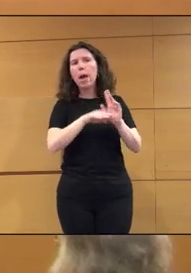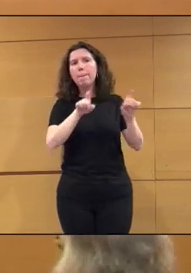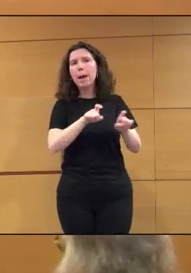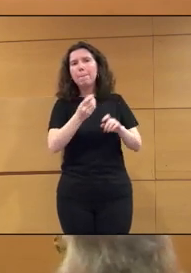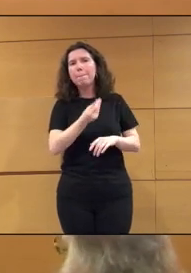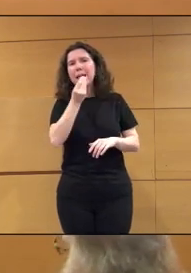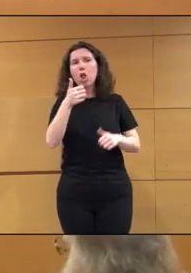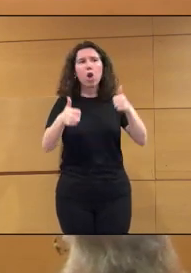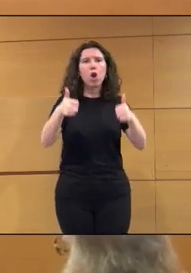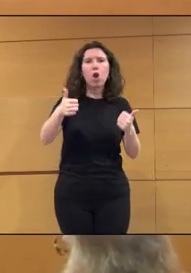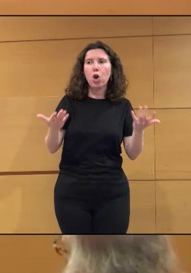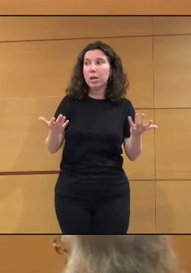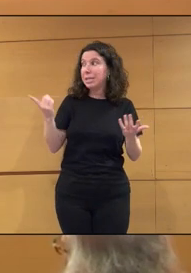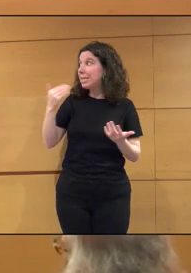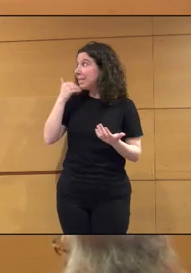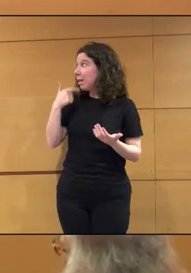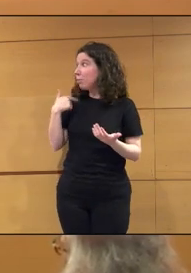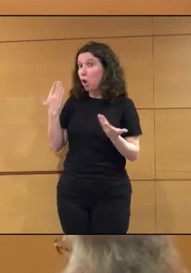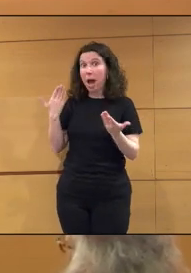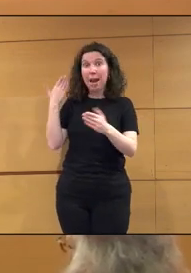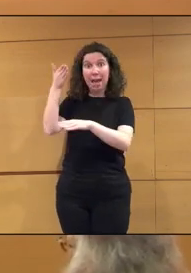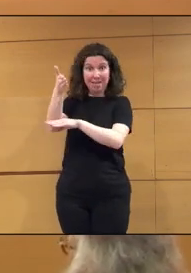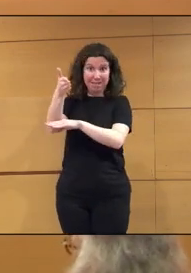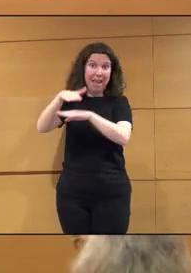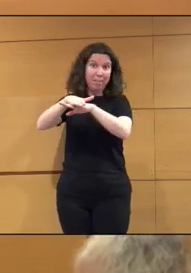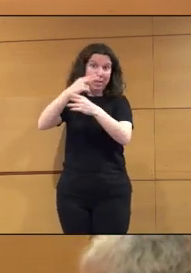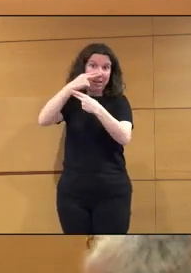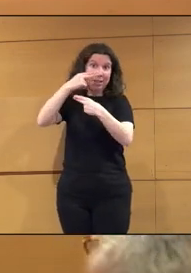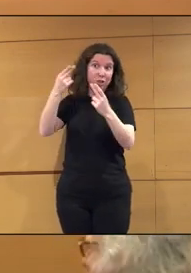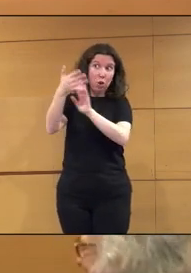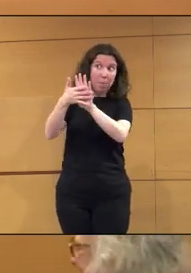que ara aniré al CETITI, no? Per parlar d'aquest tema.